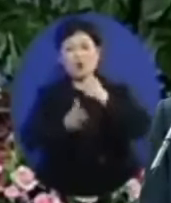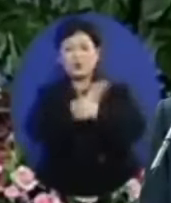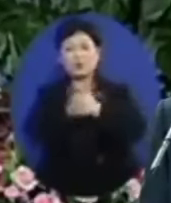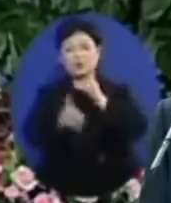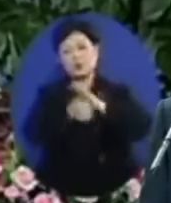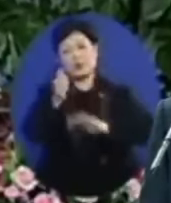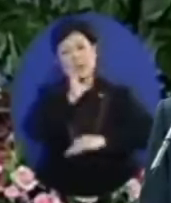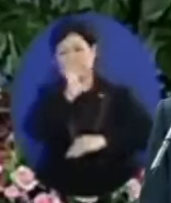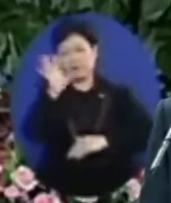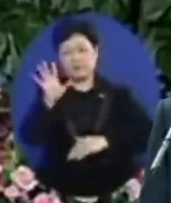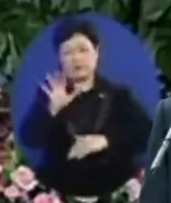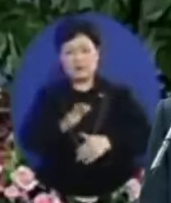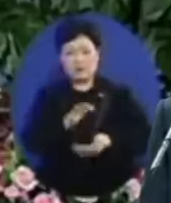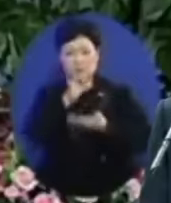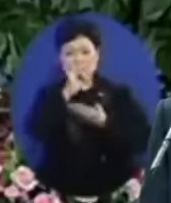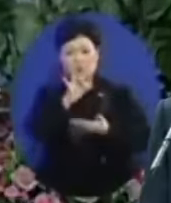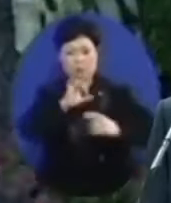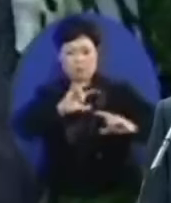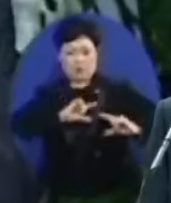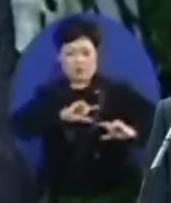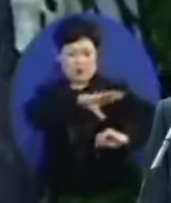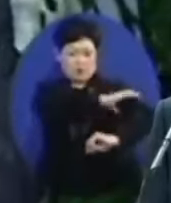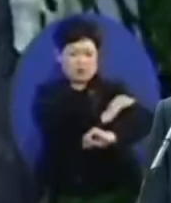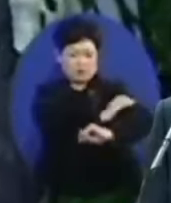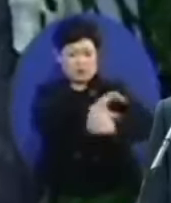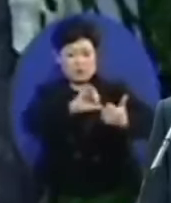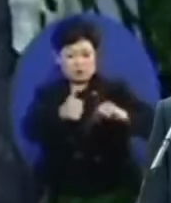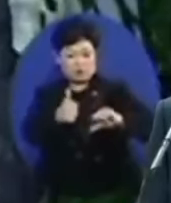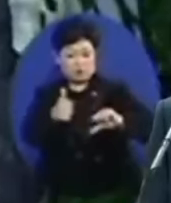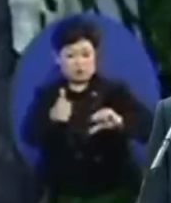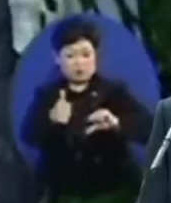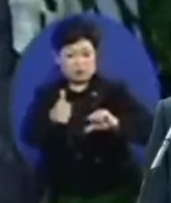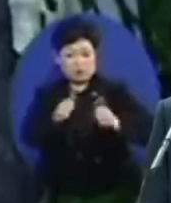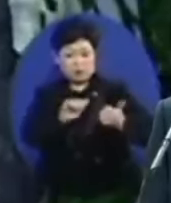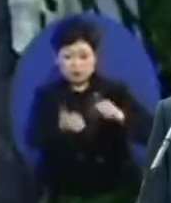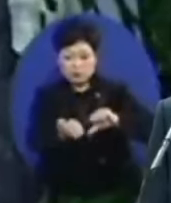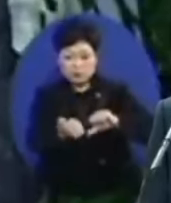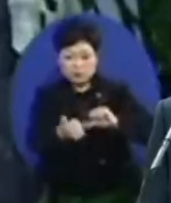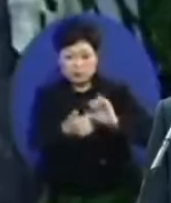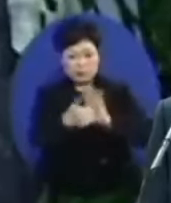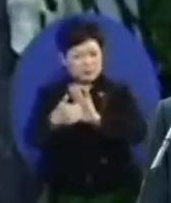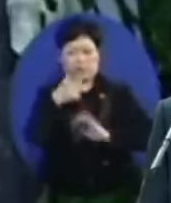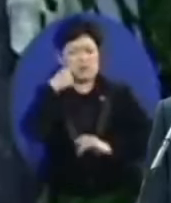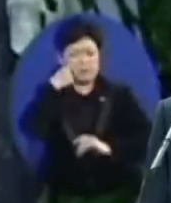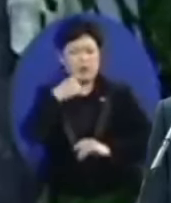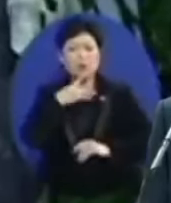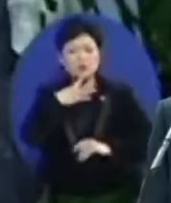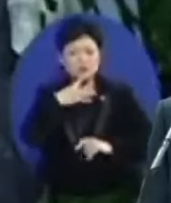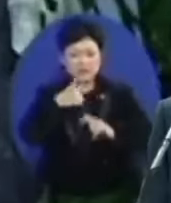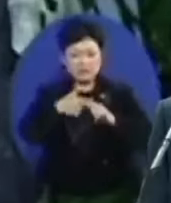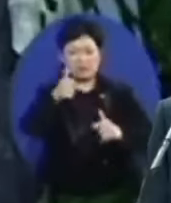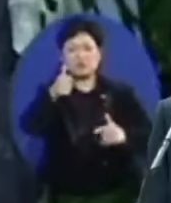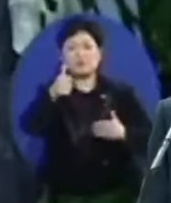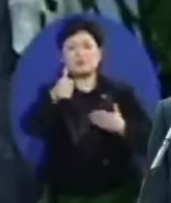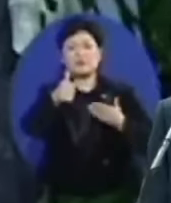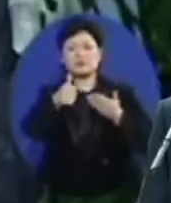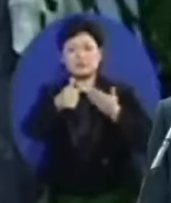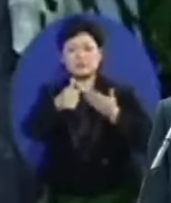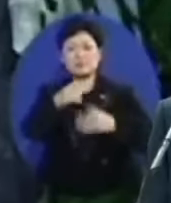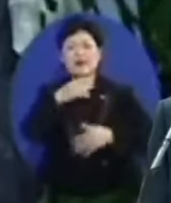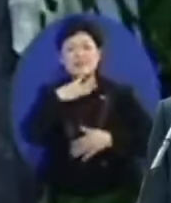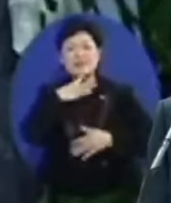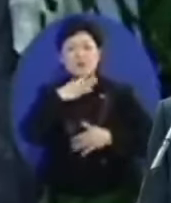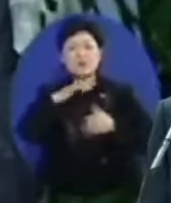것입니다. 돈도 명예도 권세가 죽는 길을 어떻게 막을 수가 있는 것입니까? 오직 예수님만이 그들의 반석이요